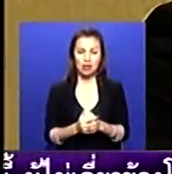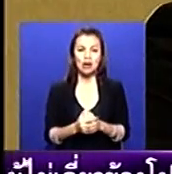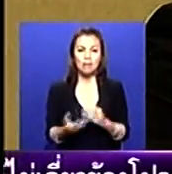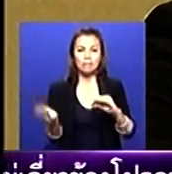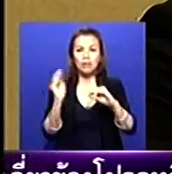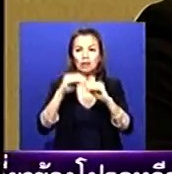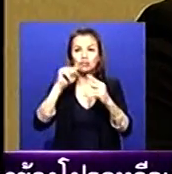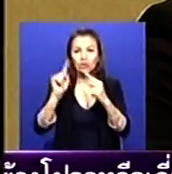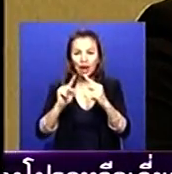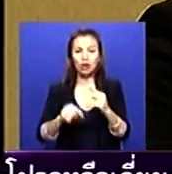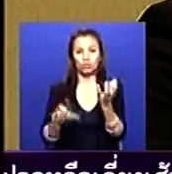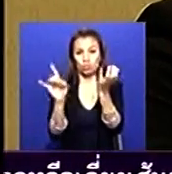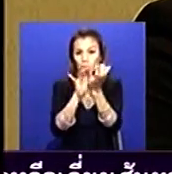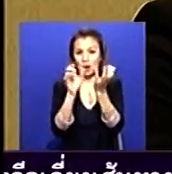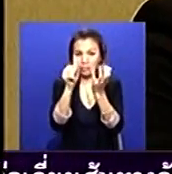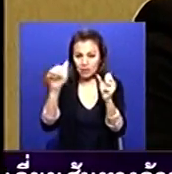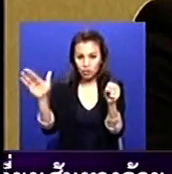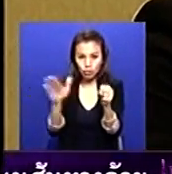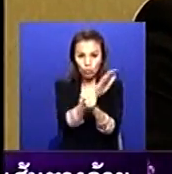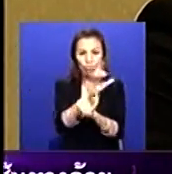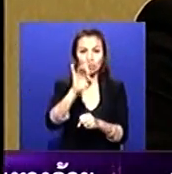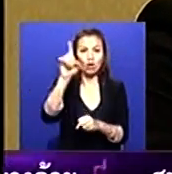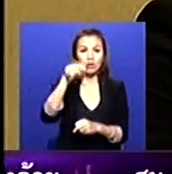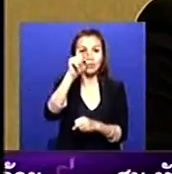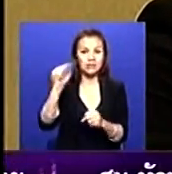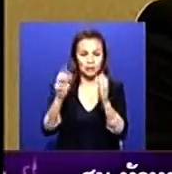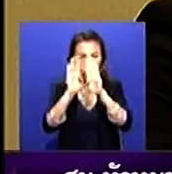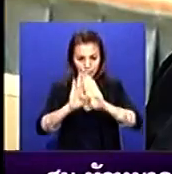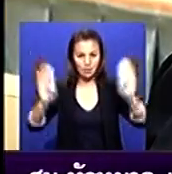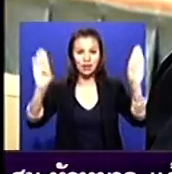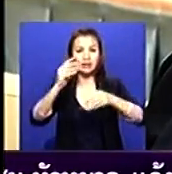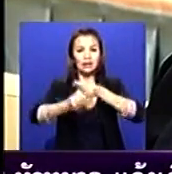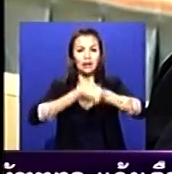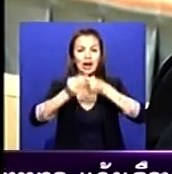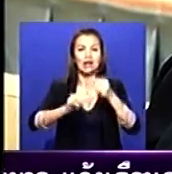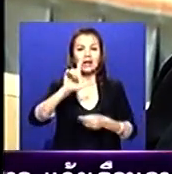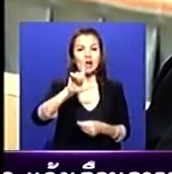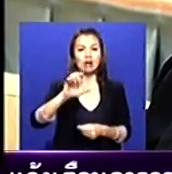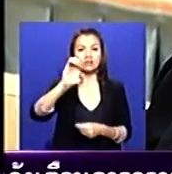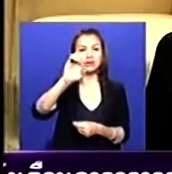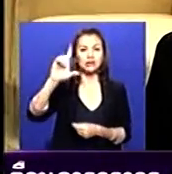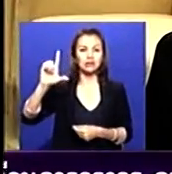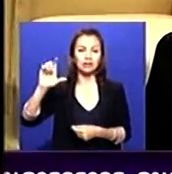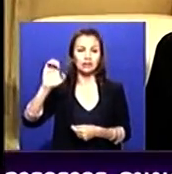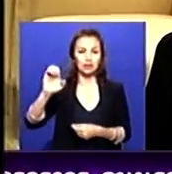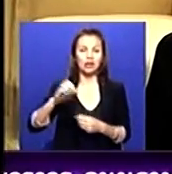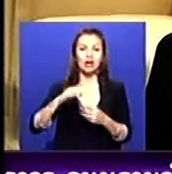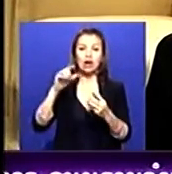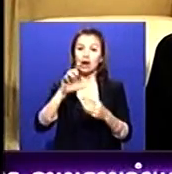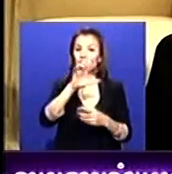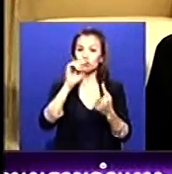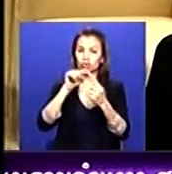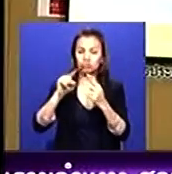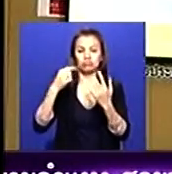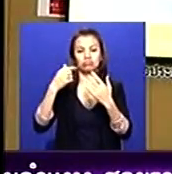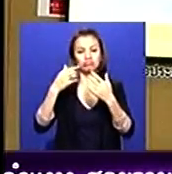การใช้อุปกรณ์ประสิทธิภาพสูงและเป็นช่องทางในการเปิดตลาดสินค้า LED ในประเทศและขยายไปสู่สากลต่อไป